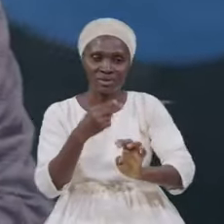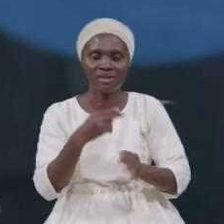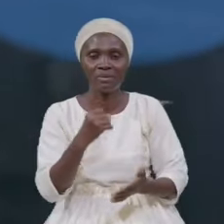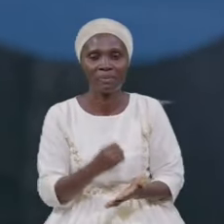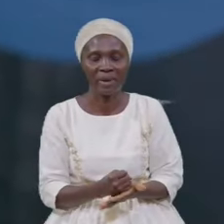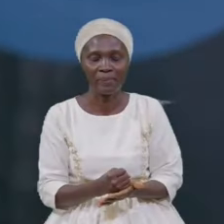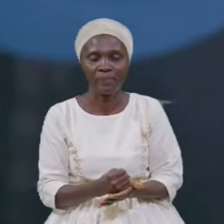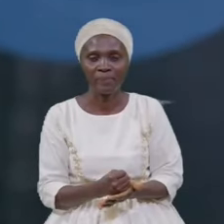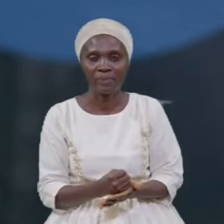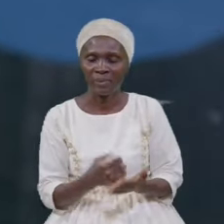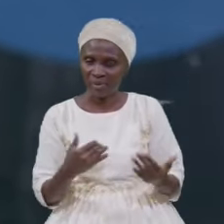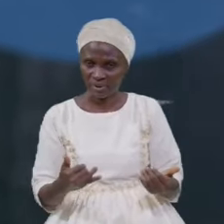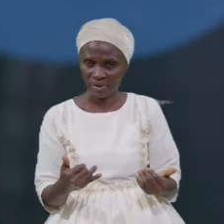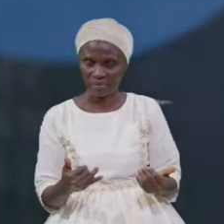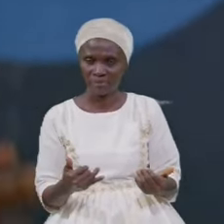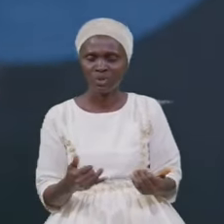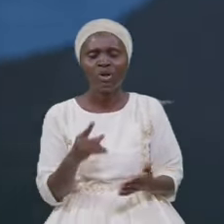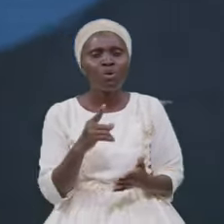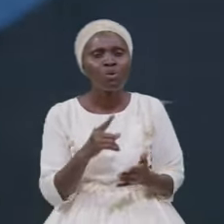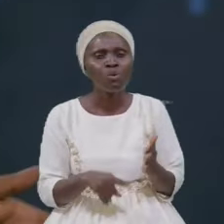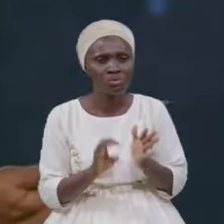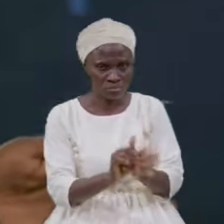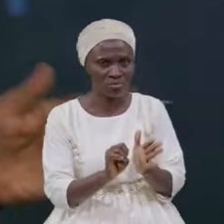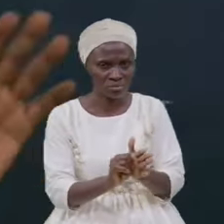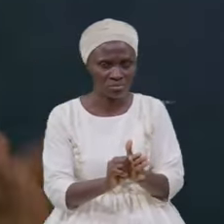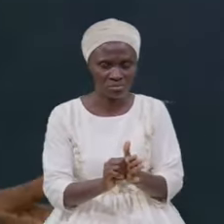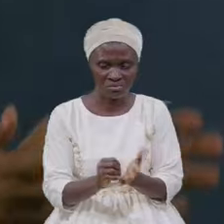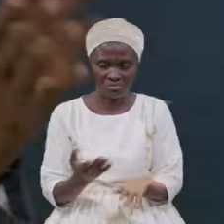Et si quelqu'un, un religieux,